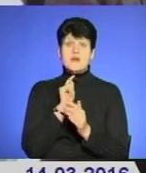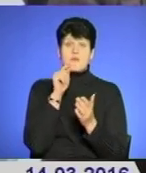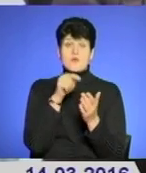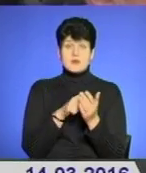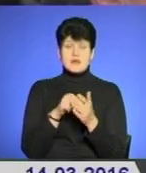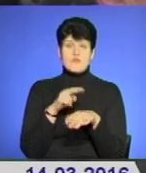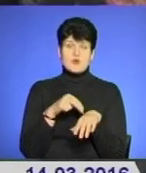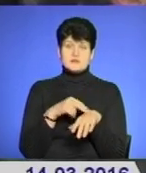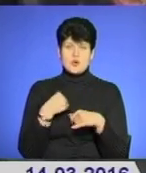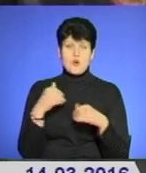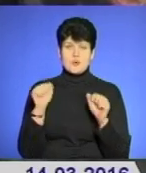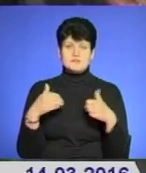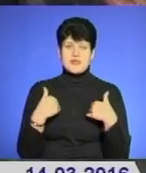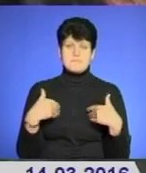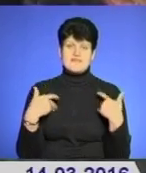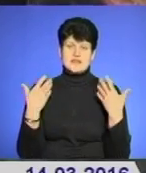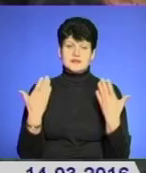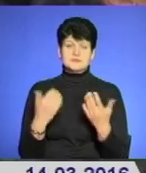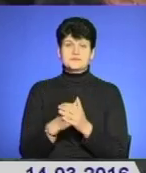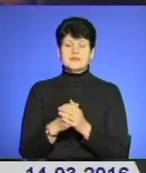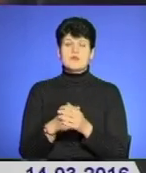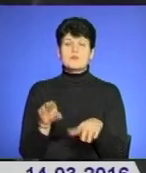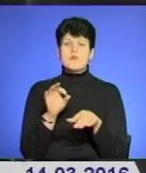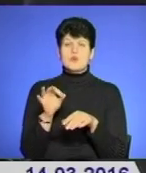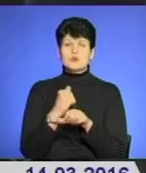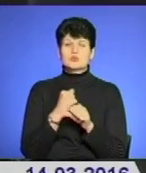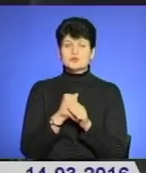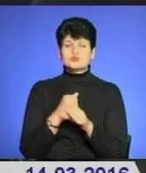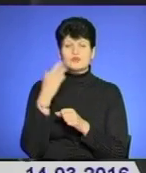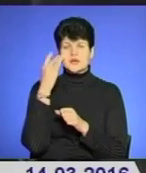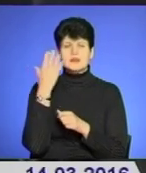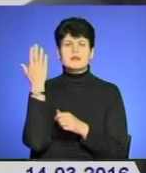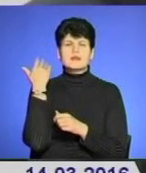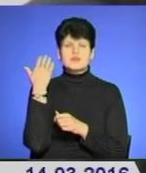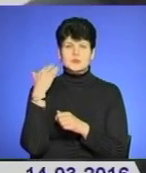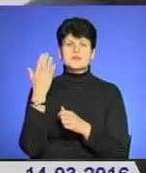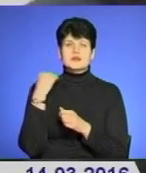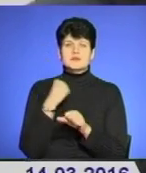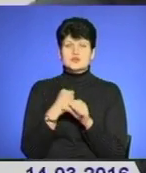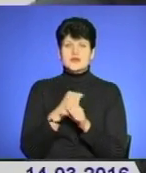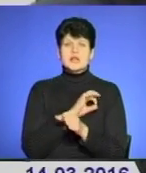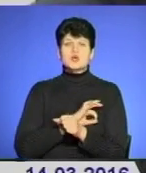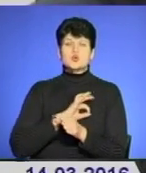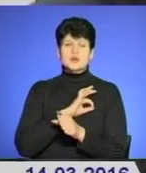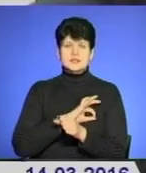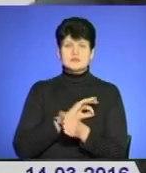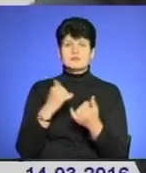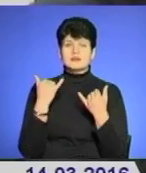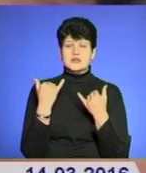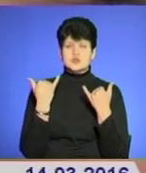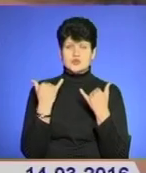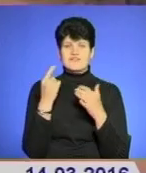не привітати. Про роботу у правоохоронних органах Ірина мріяла давно. Раніше працювала юристом, а сьогодні у